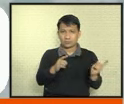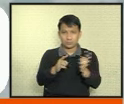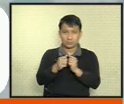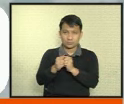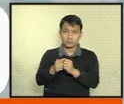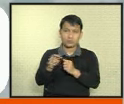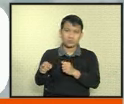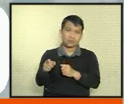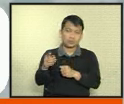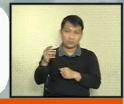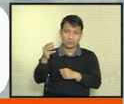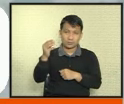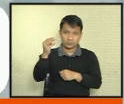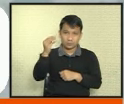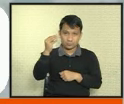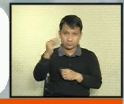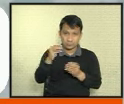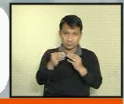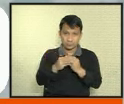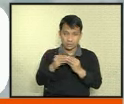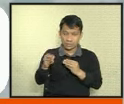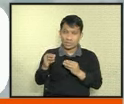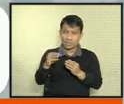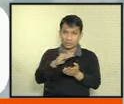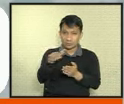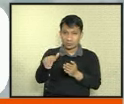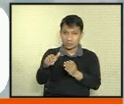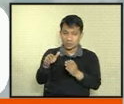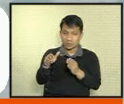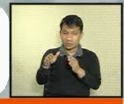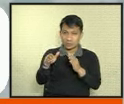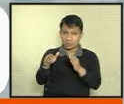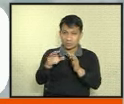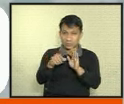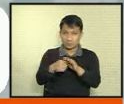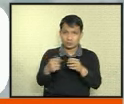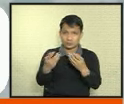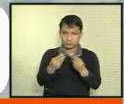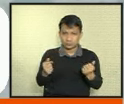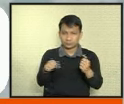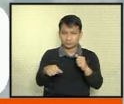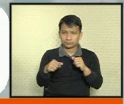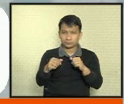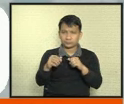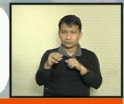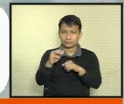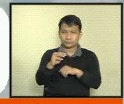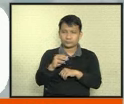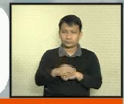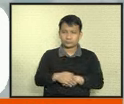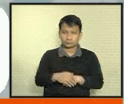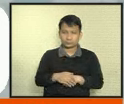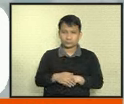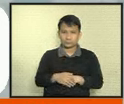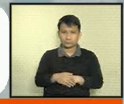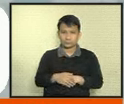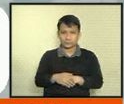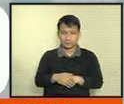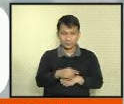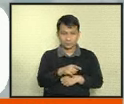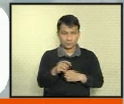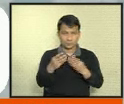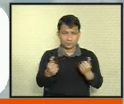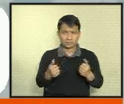lang namin doon sa Muntinlupa para pag-usapin na lang sila at ayusin daw po ng City Hall yung problema? Pati yung ano, sir, pati